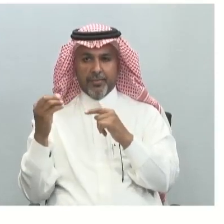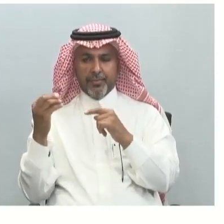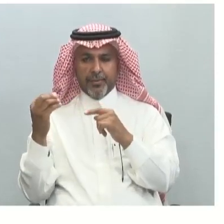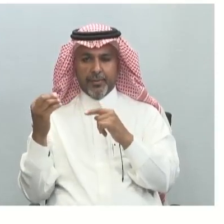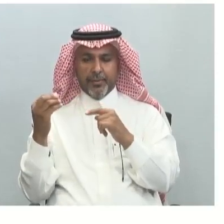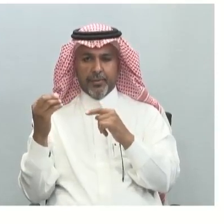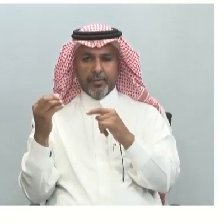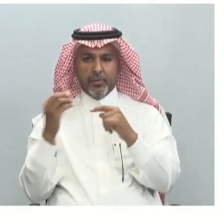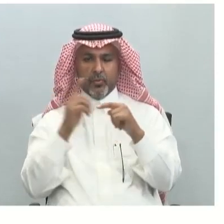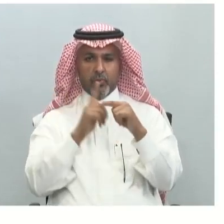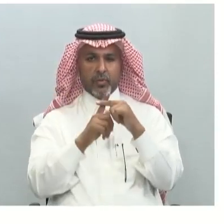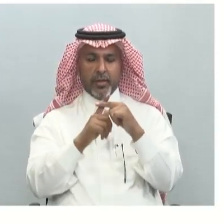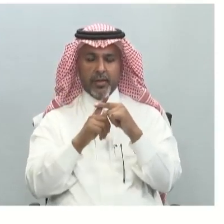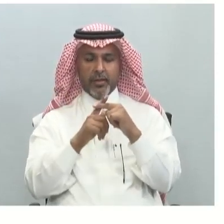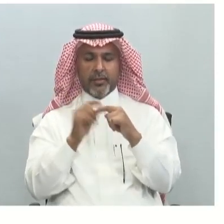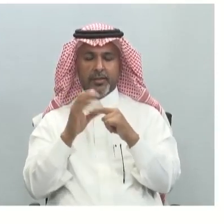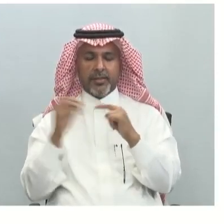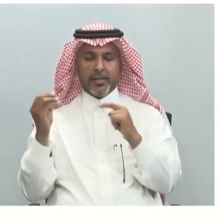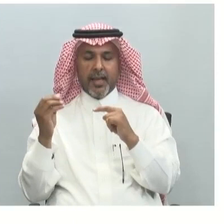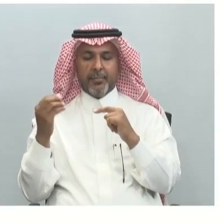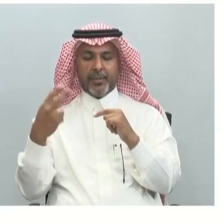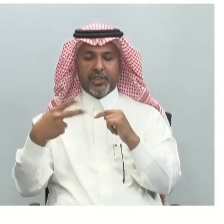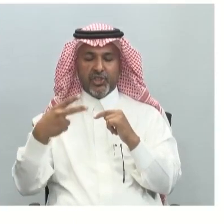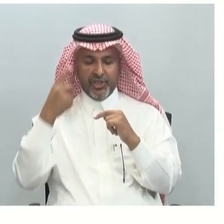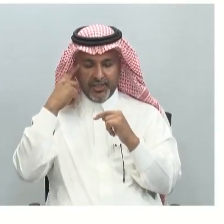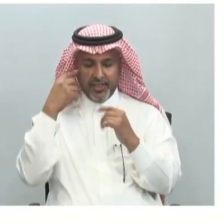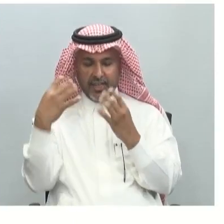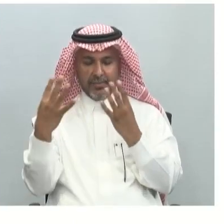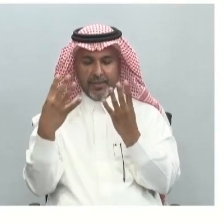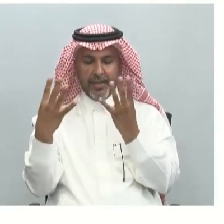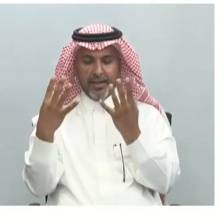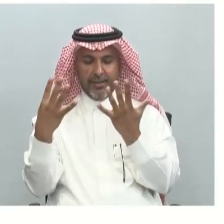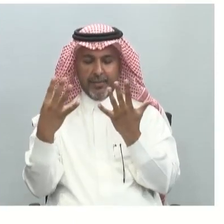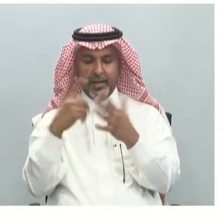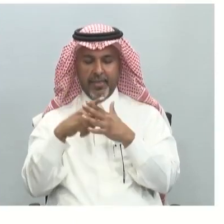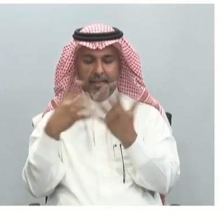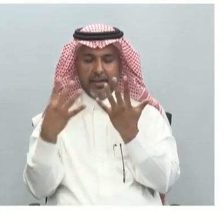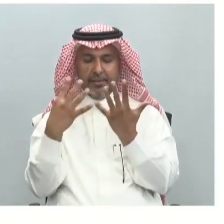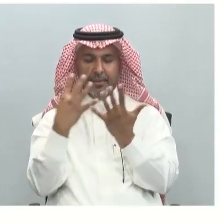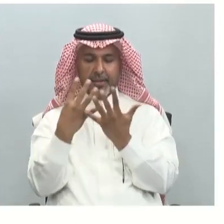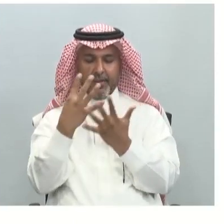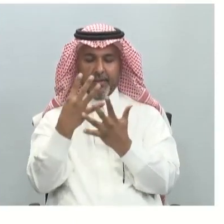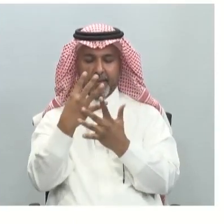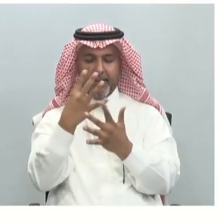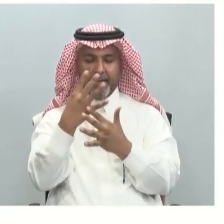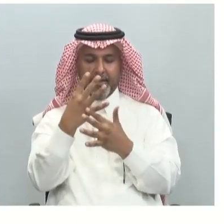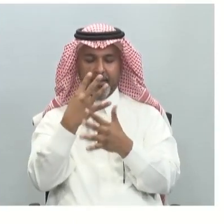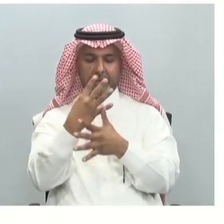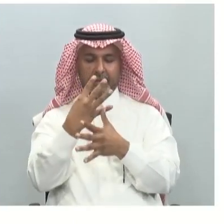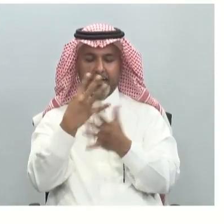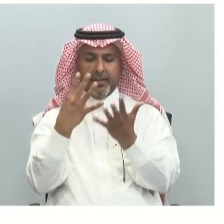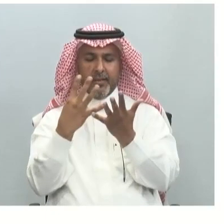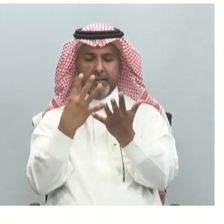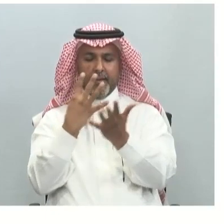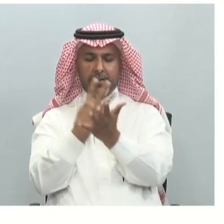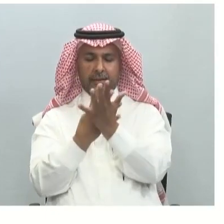عشرين مع زائد طبعا راح تصير سالب عشرين طبعا لان عارفين حنا الاشاره السالبه تنضرب في الموجب يعطيني